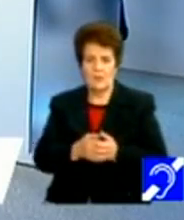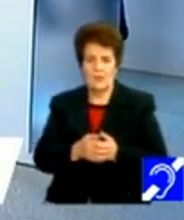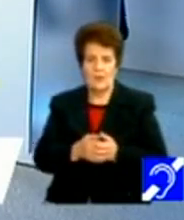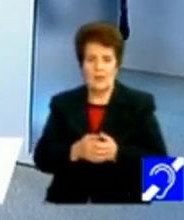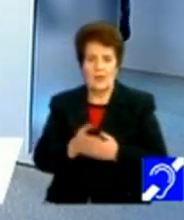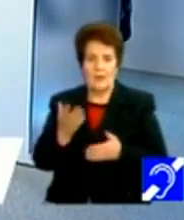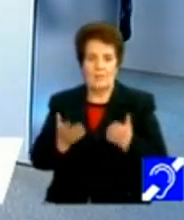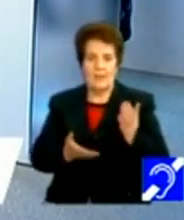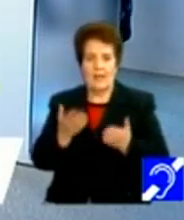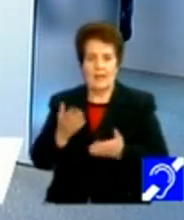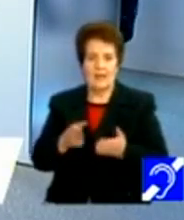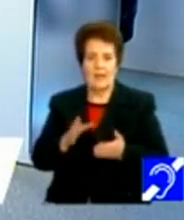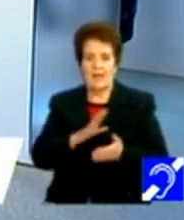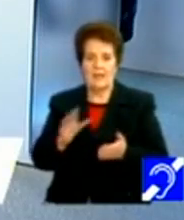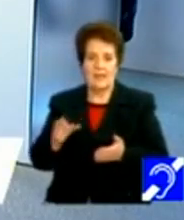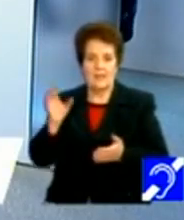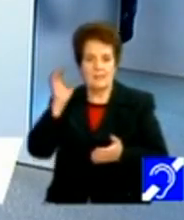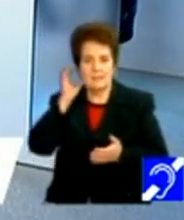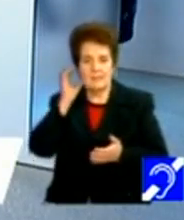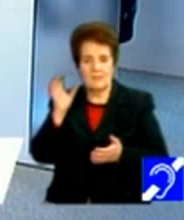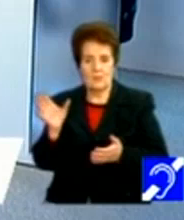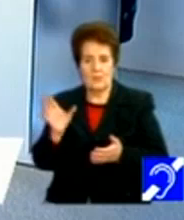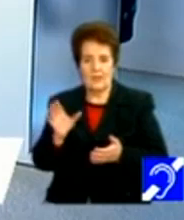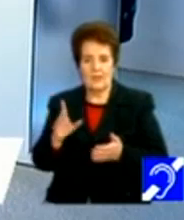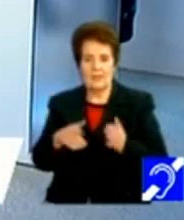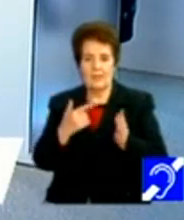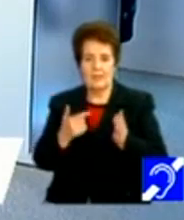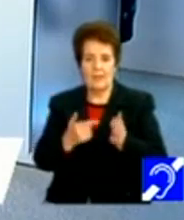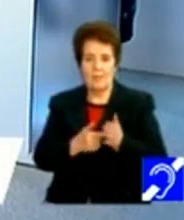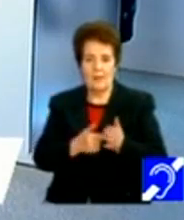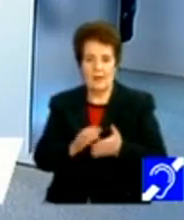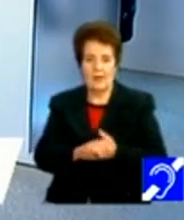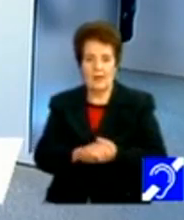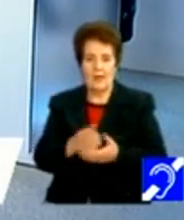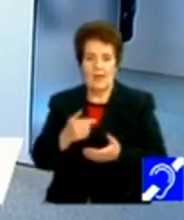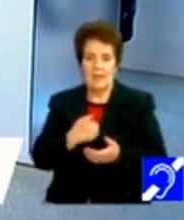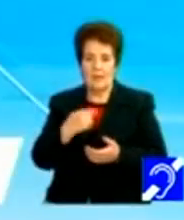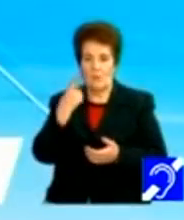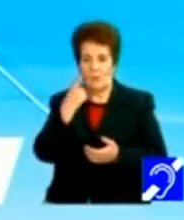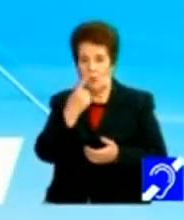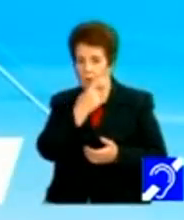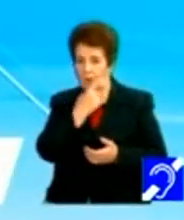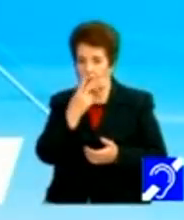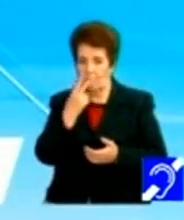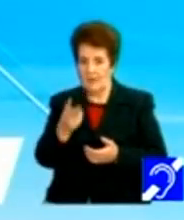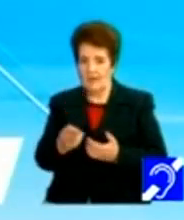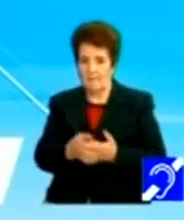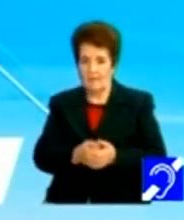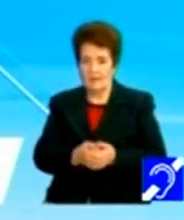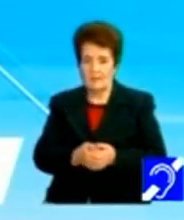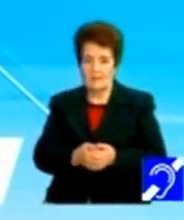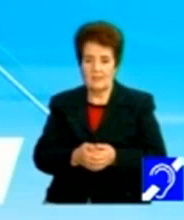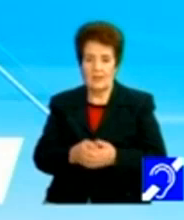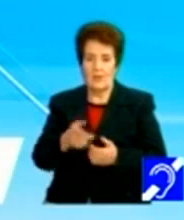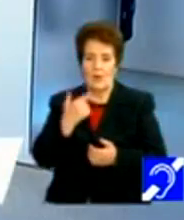n-ați ascultat întrebarea, atunci de unde să vă răspund dacă n-ați ascultat? Eu am văzut, cu ochii mei, păi dar nu spun, n-am venit vă reiterez